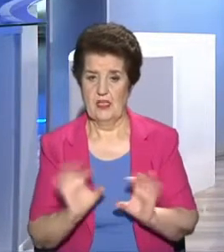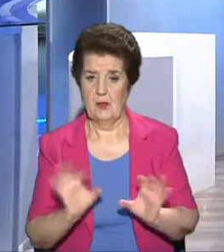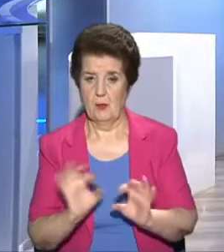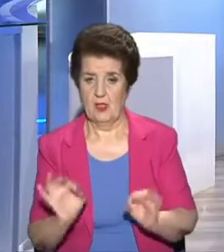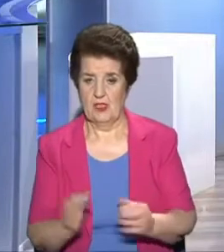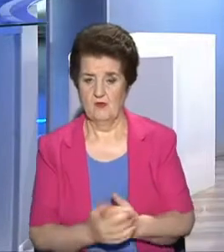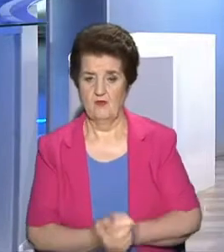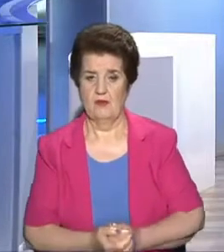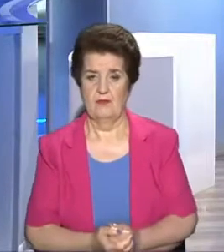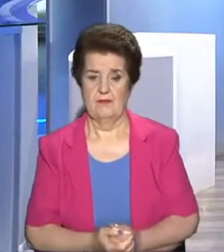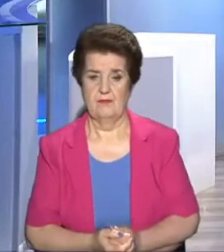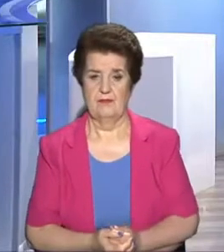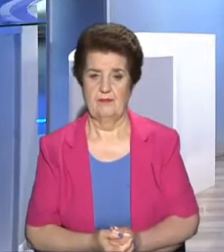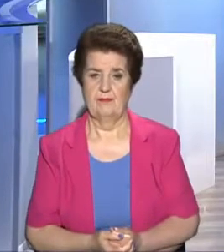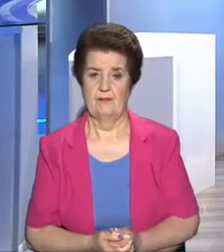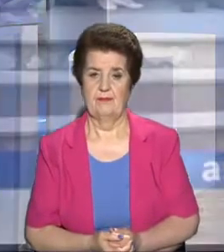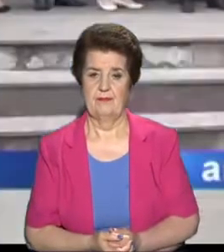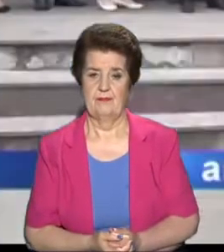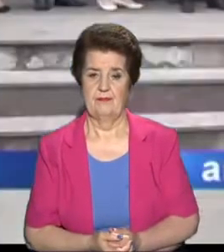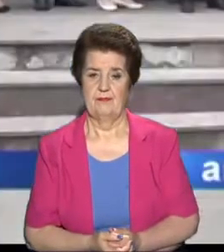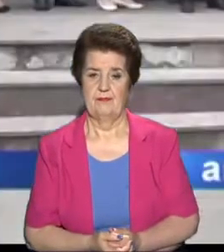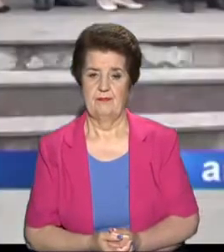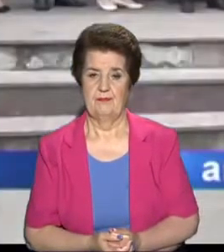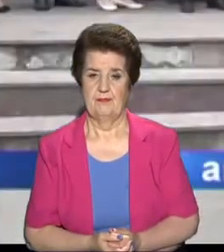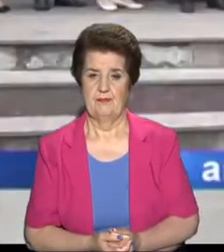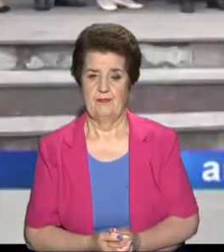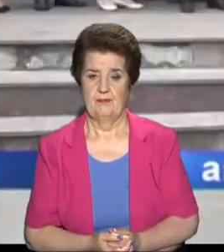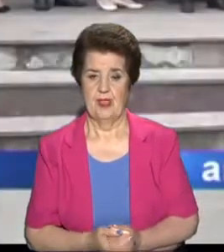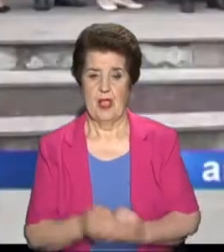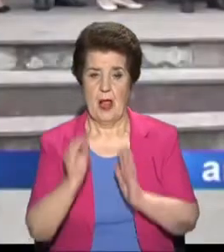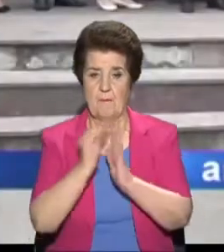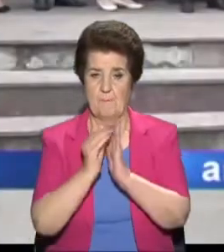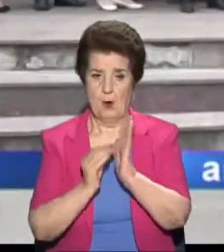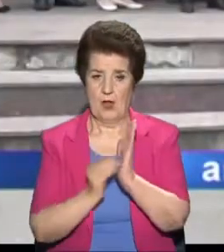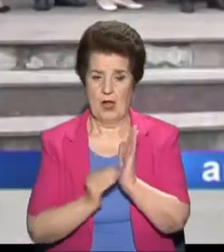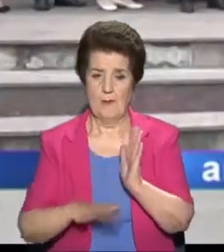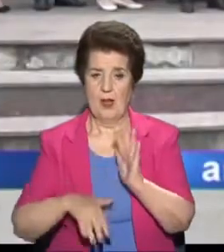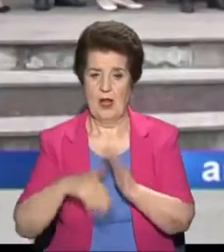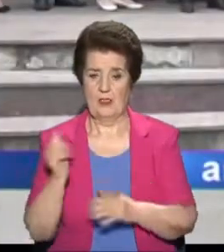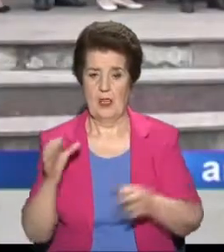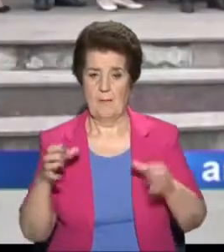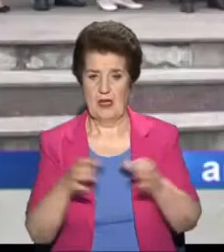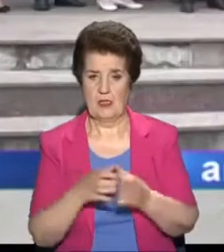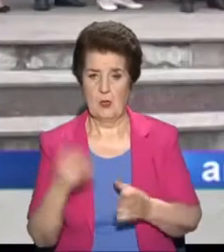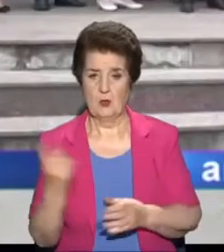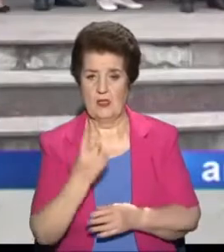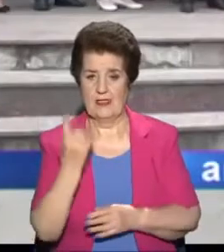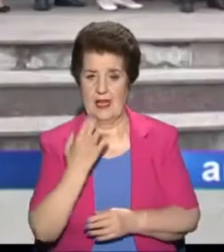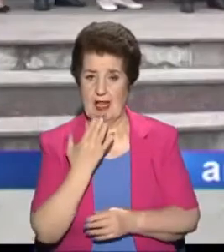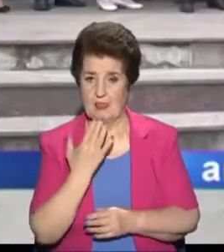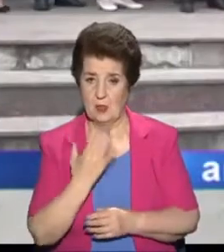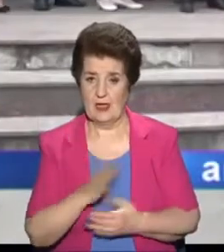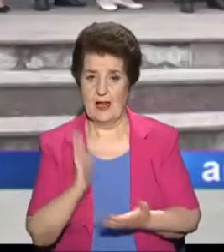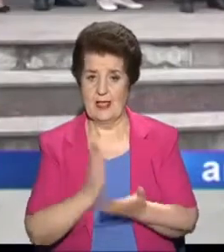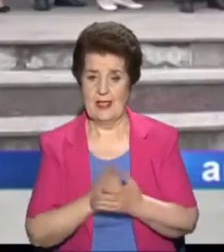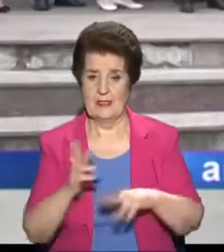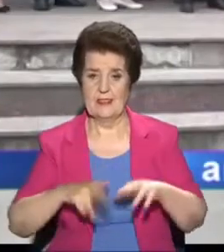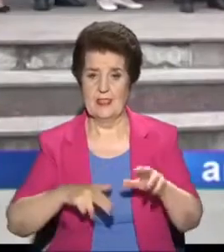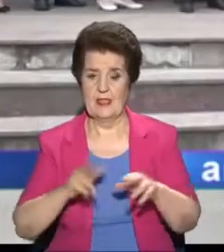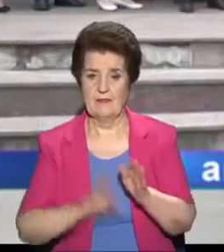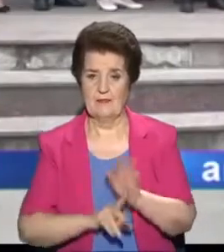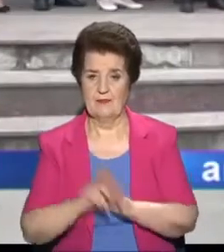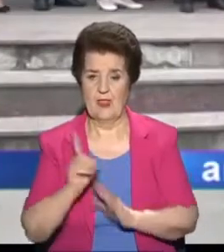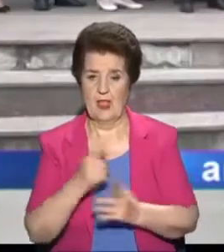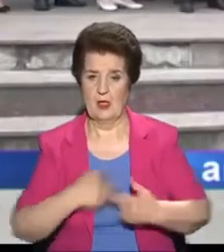nostru pic rog tare mult programul electoral al partidului unității naționale este construit în jurul